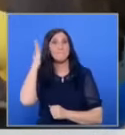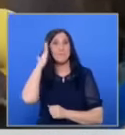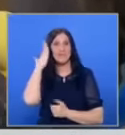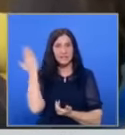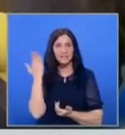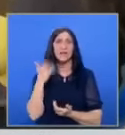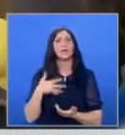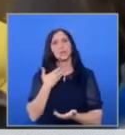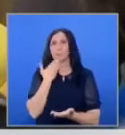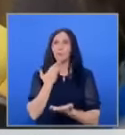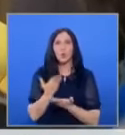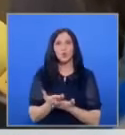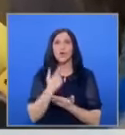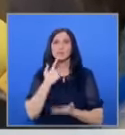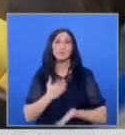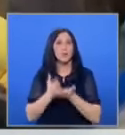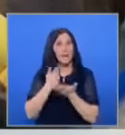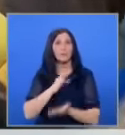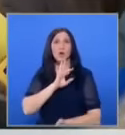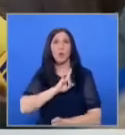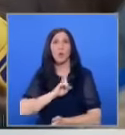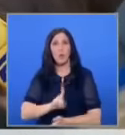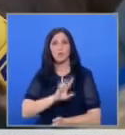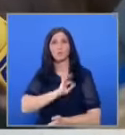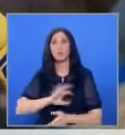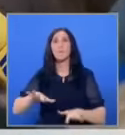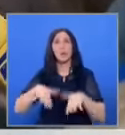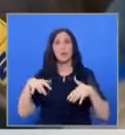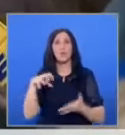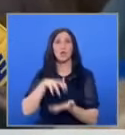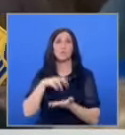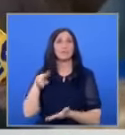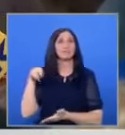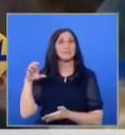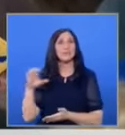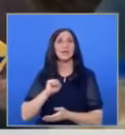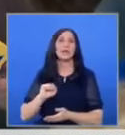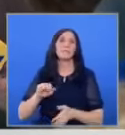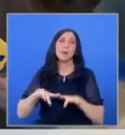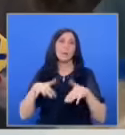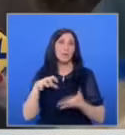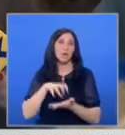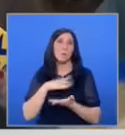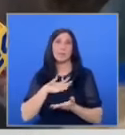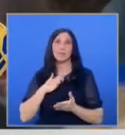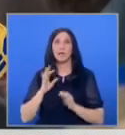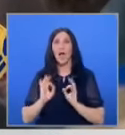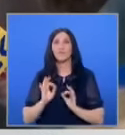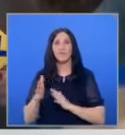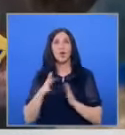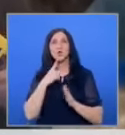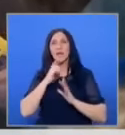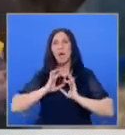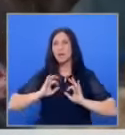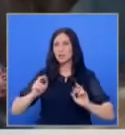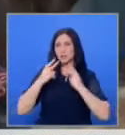да благодаря за подкрепата, която получавам от парламентарната група на ДПС и парламентарната група на Има такъв народ за